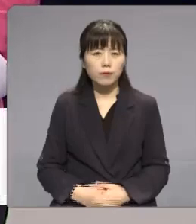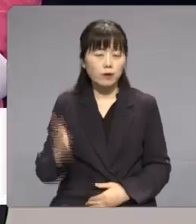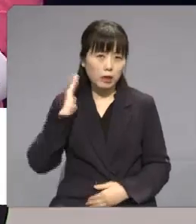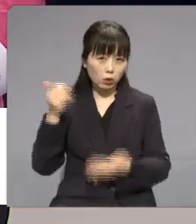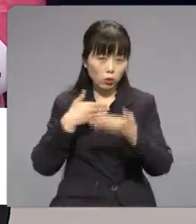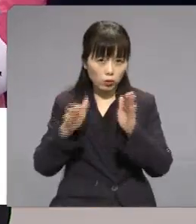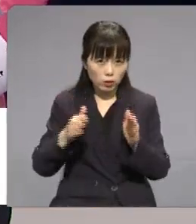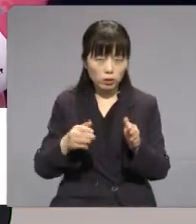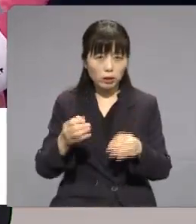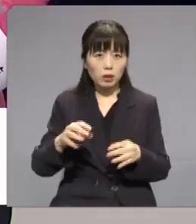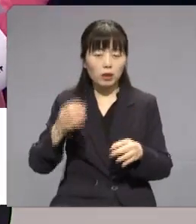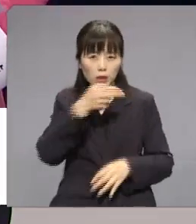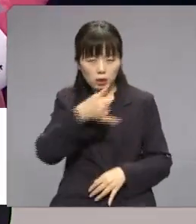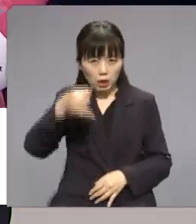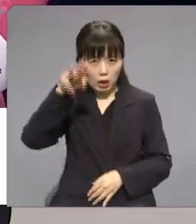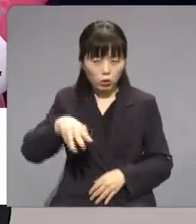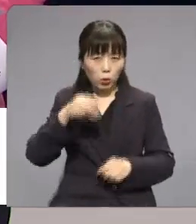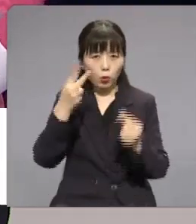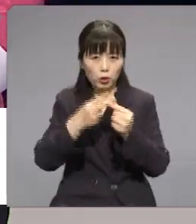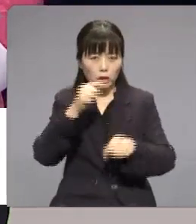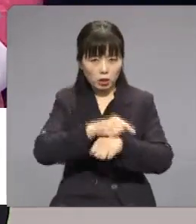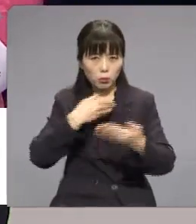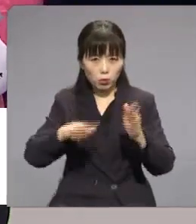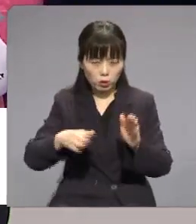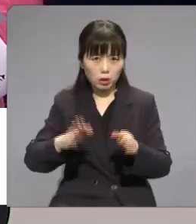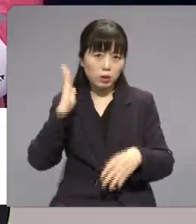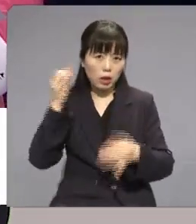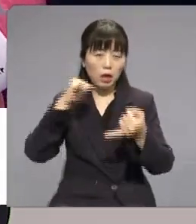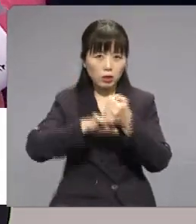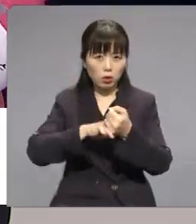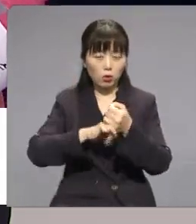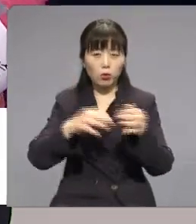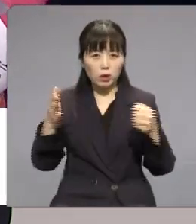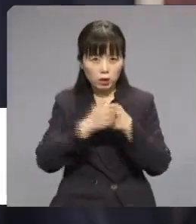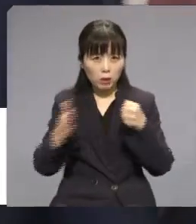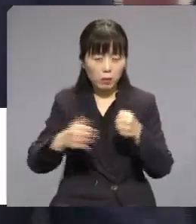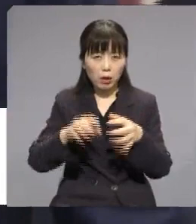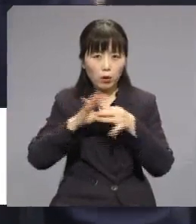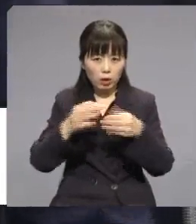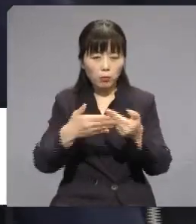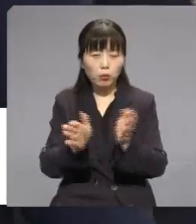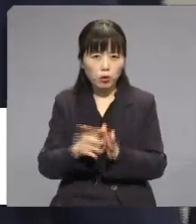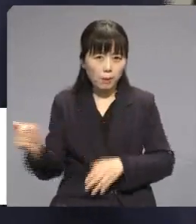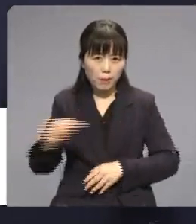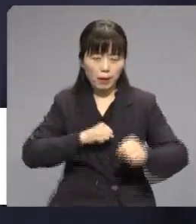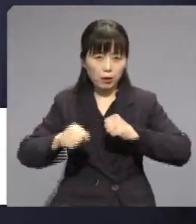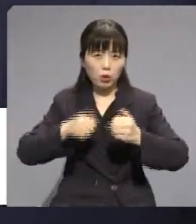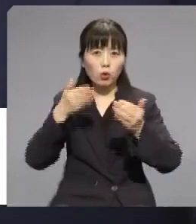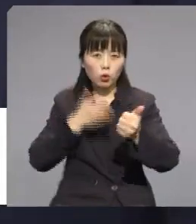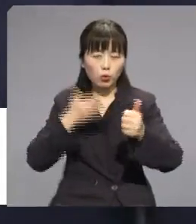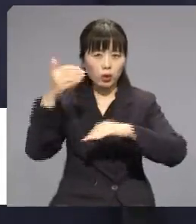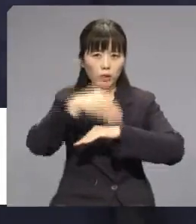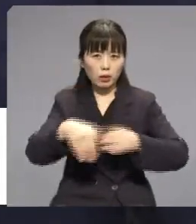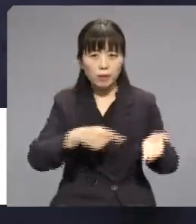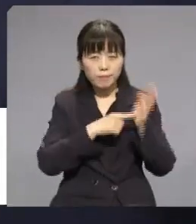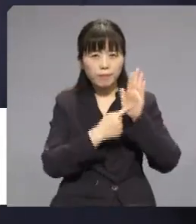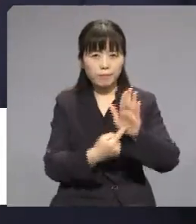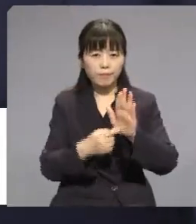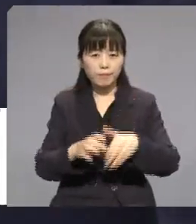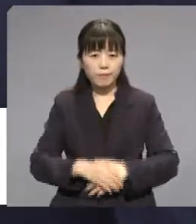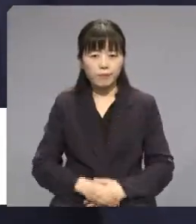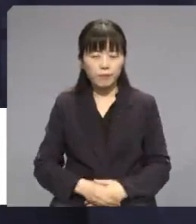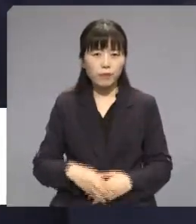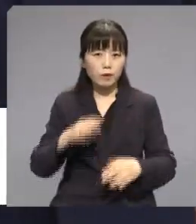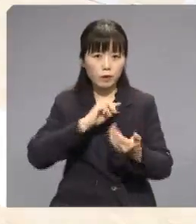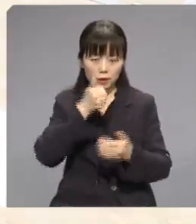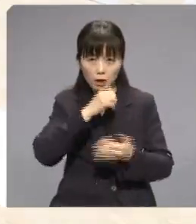대통령실의 세종 제 2 집무실 설치는 대선 공약이라 ja 관계부처에 속도를 해 줄 것을 요청할 방침이라고 밝혔습니다